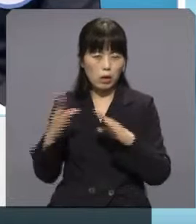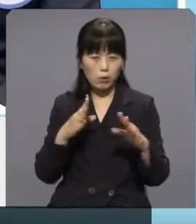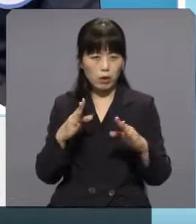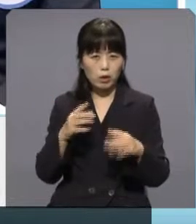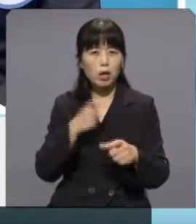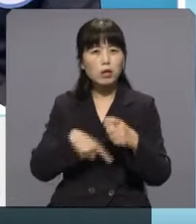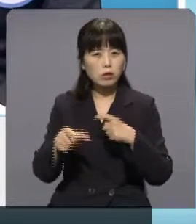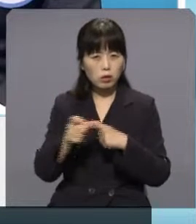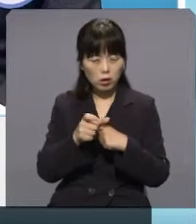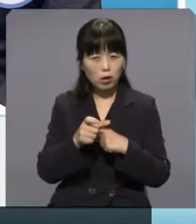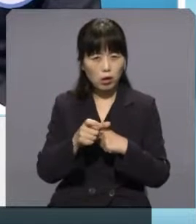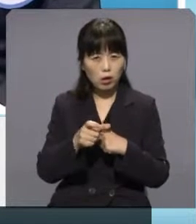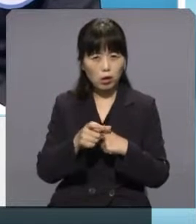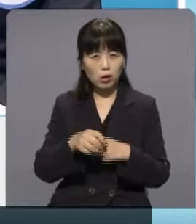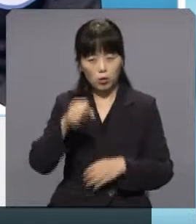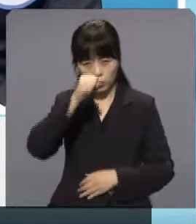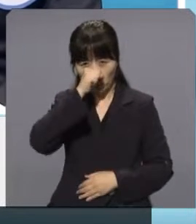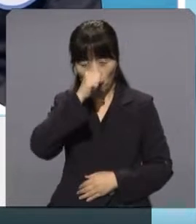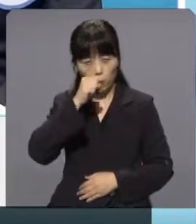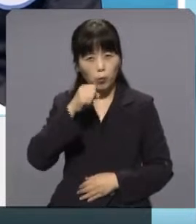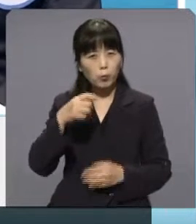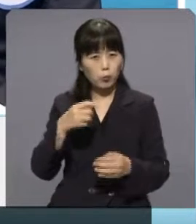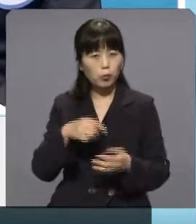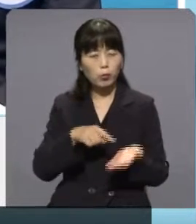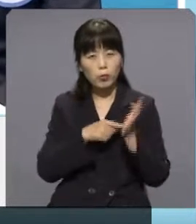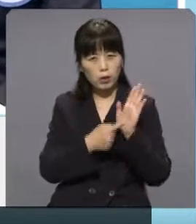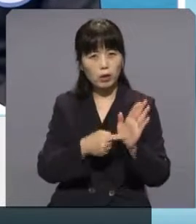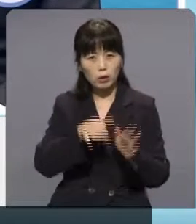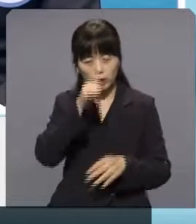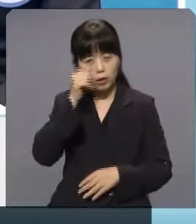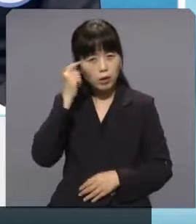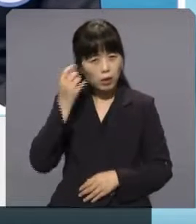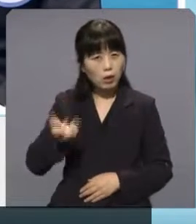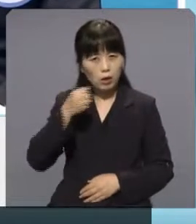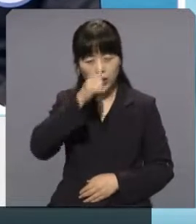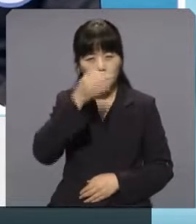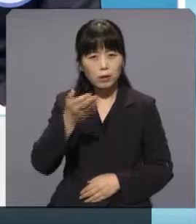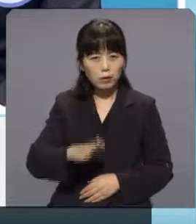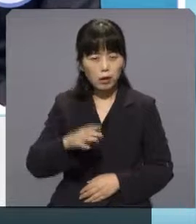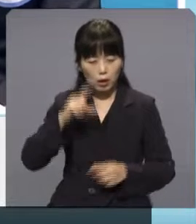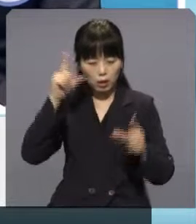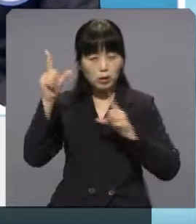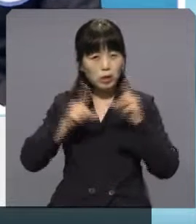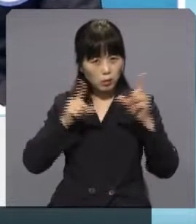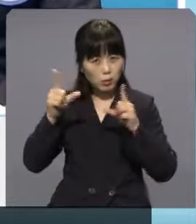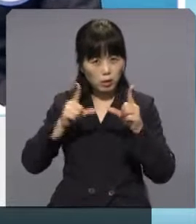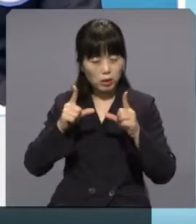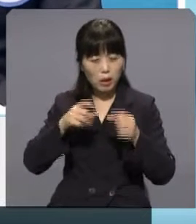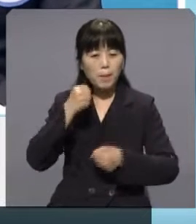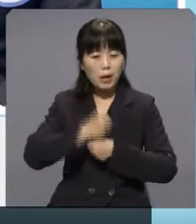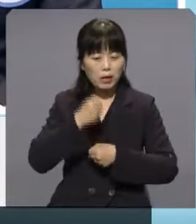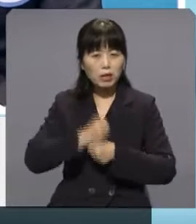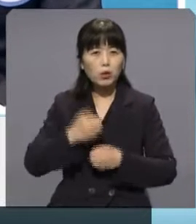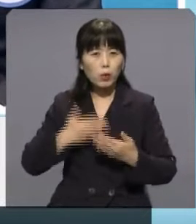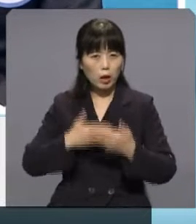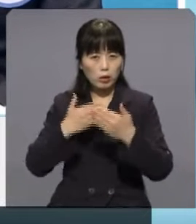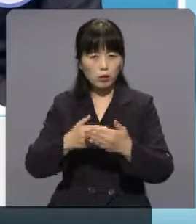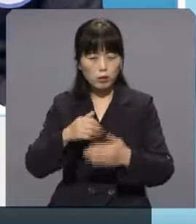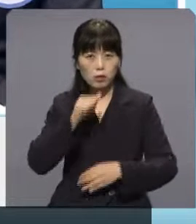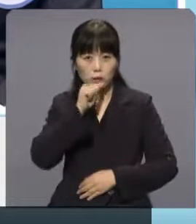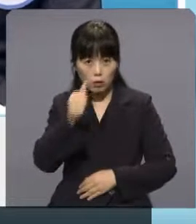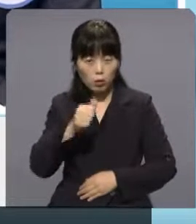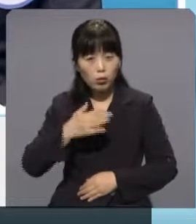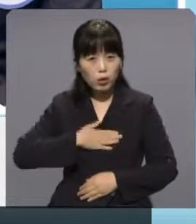것이 훨씬 네. 더 긍정적이지 않았을까 이렇게 생각해요. 본인들의 이미지를 구축하는 과정에서도 이거는 절대적으로